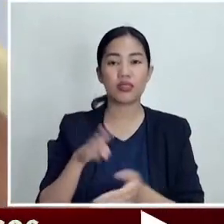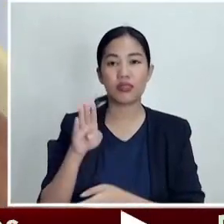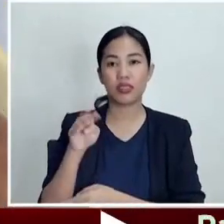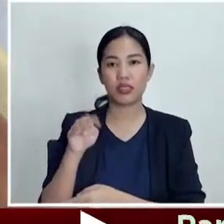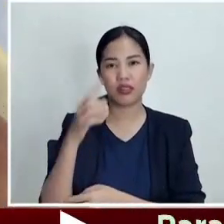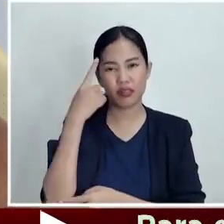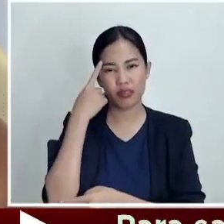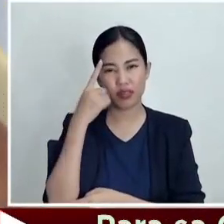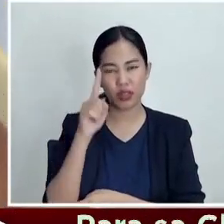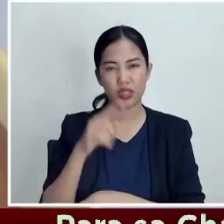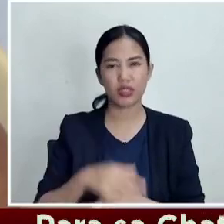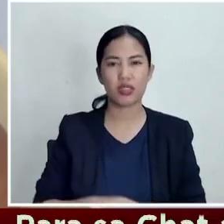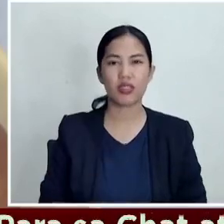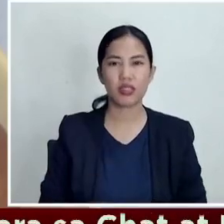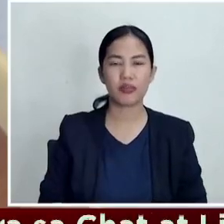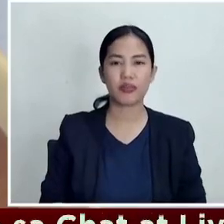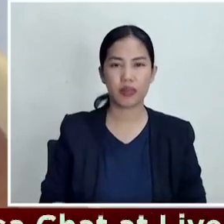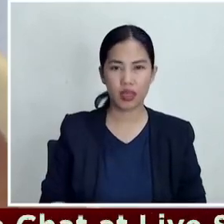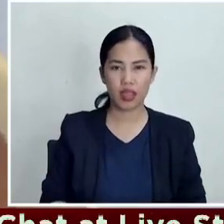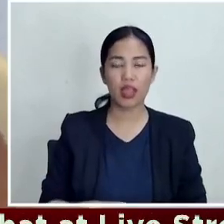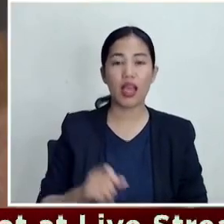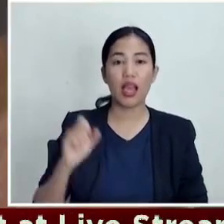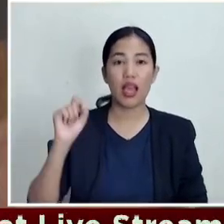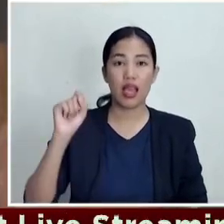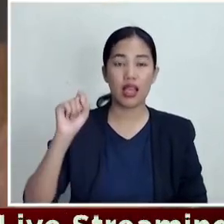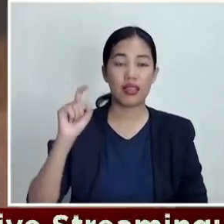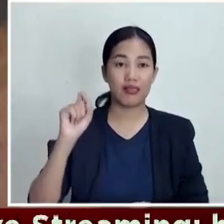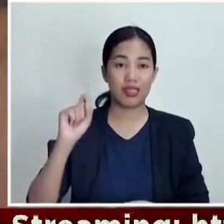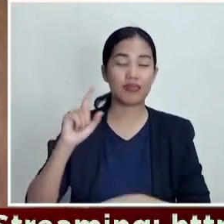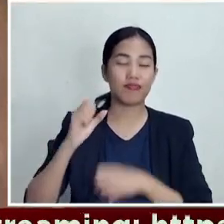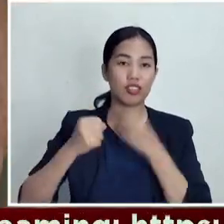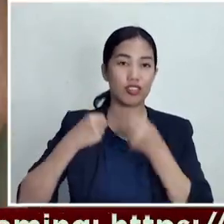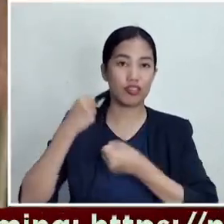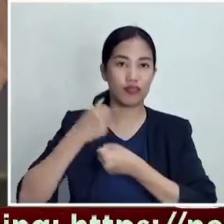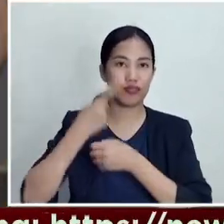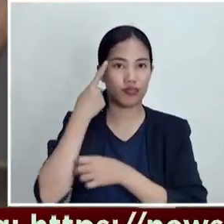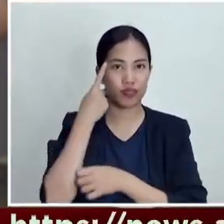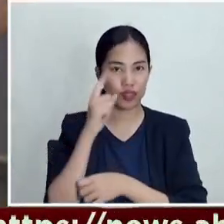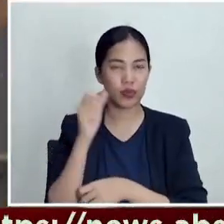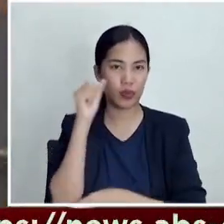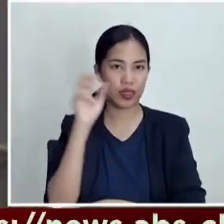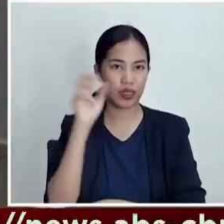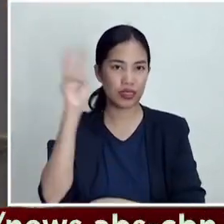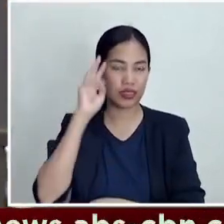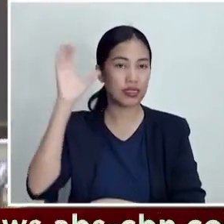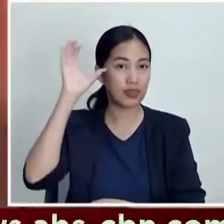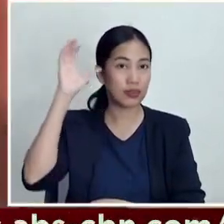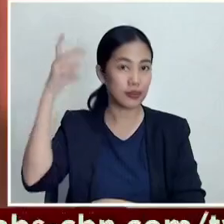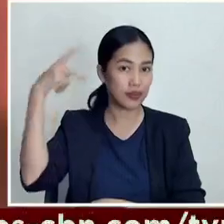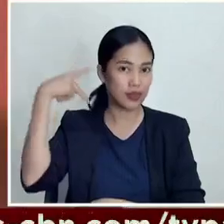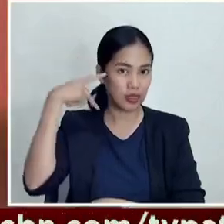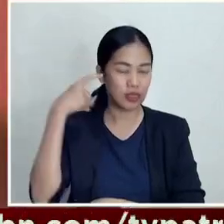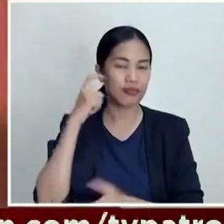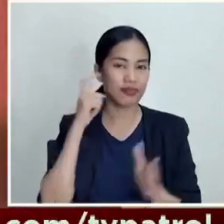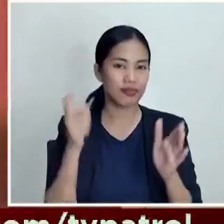11th Cerebral Palsy Awareness and Protection Week kung saan siya nabigyan ng pagkilala at plake.